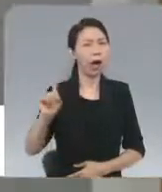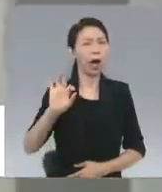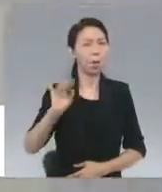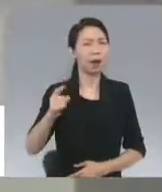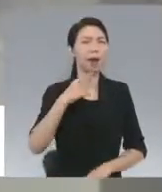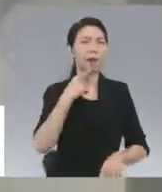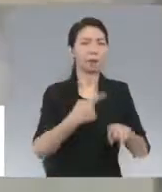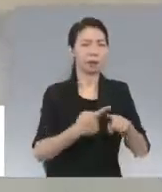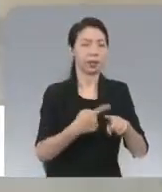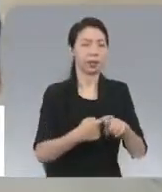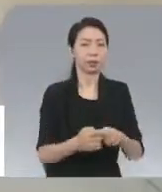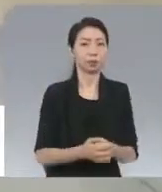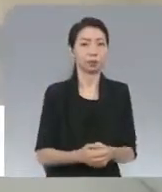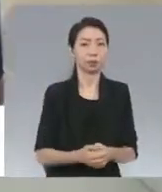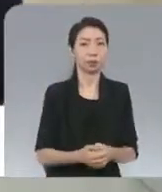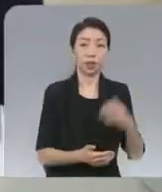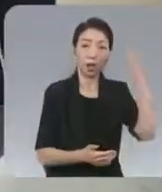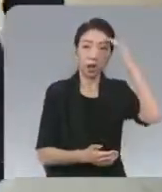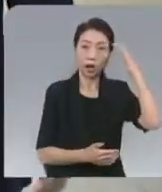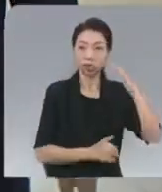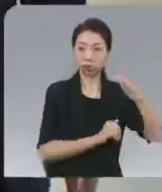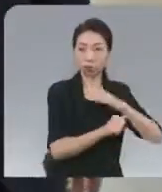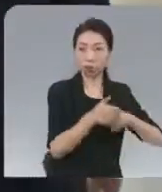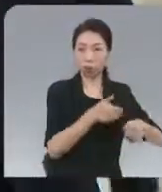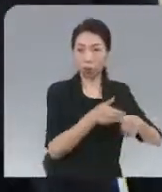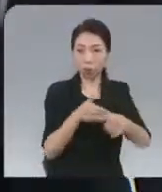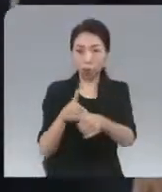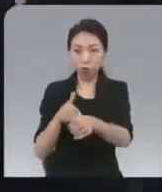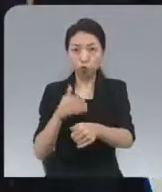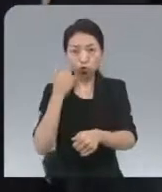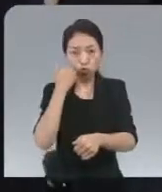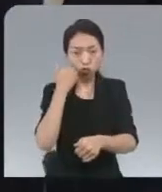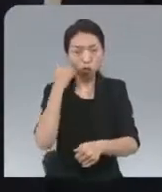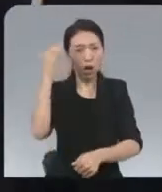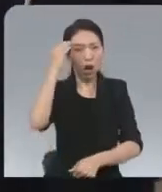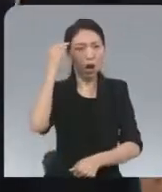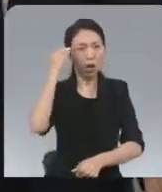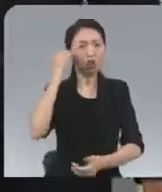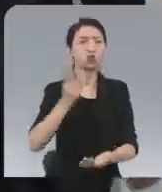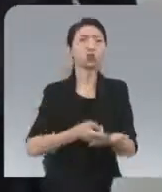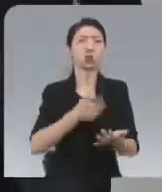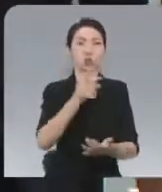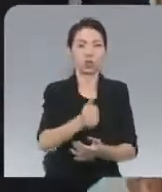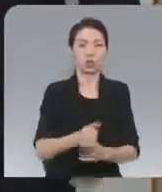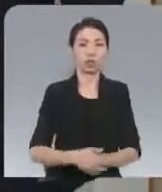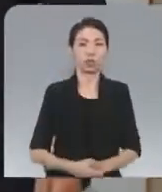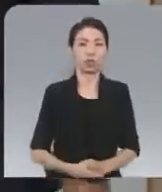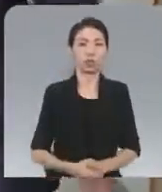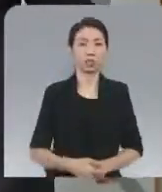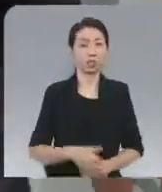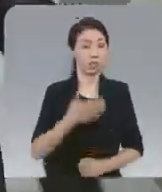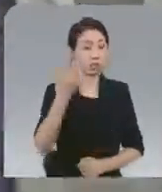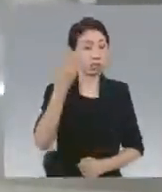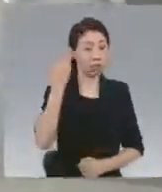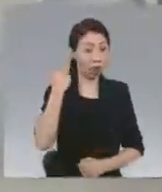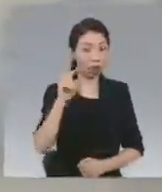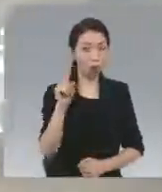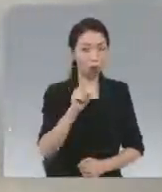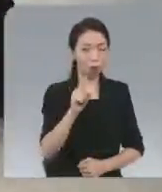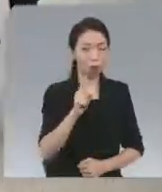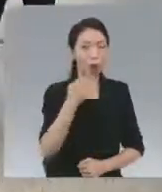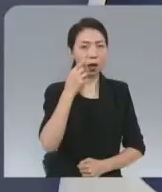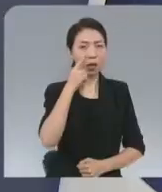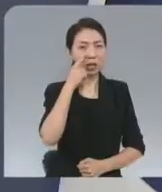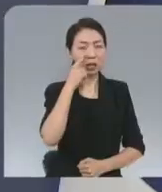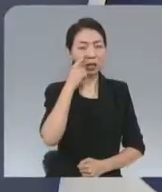điệu lễ tang cựu thủ tướng Abe như kiến cũng sẽ được diễn ra theo trình tự tương tự lần này chứ phủ Hàn Quốc quyết định cần phải